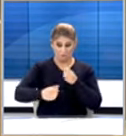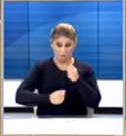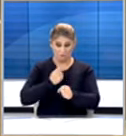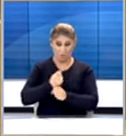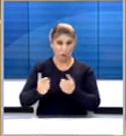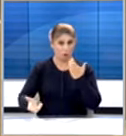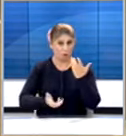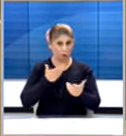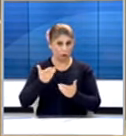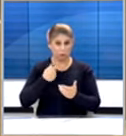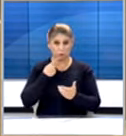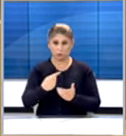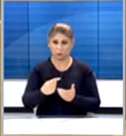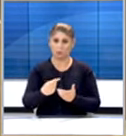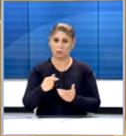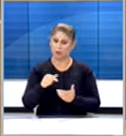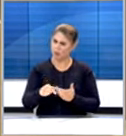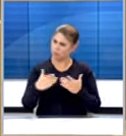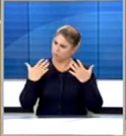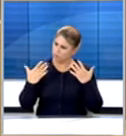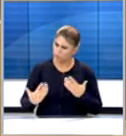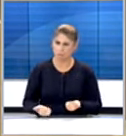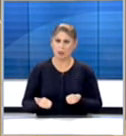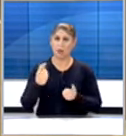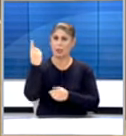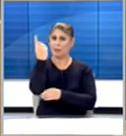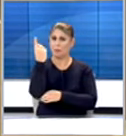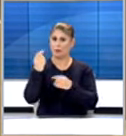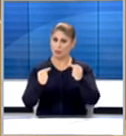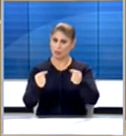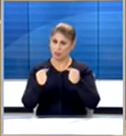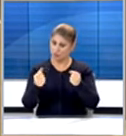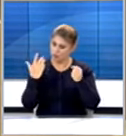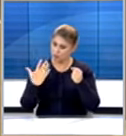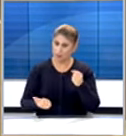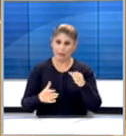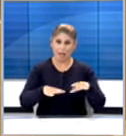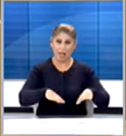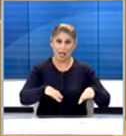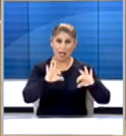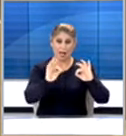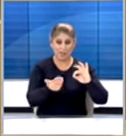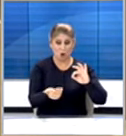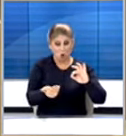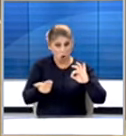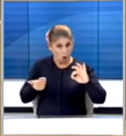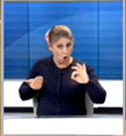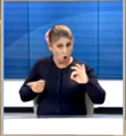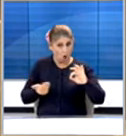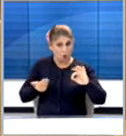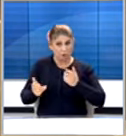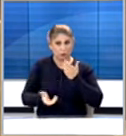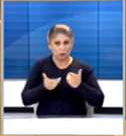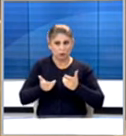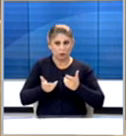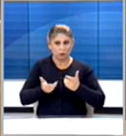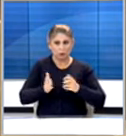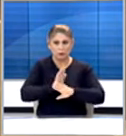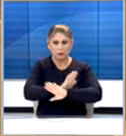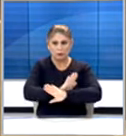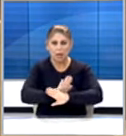δημόσιο διάλογο, και αυτά είναι τα φαινόμενα της κλιματικής κρίσης, ξεκίνησαν πολύ νωρίς και τελειώνουν, από